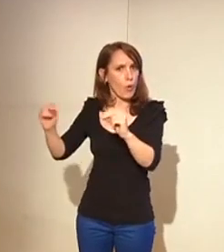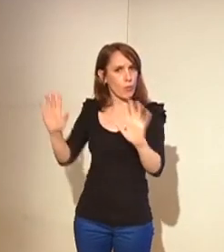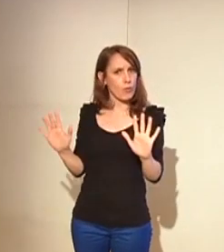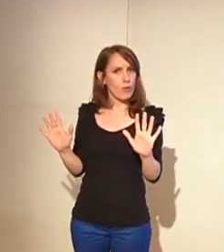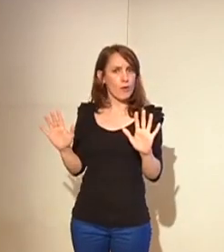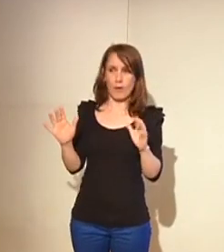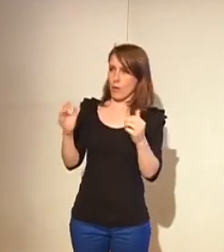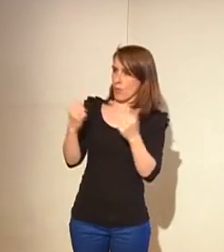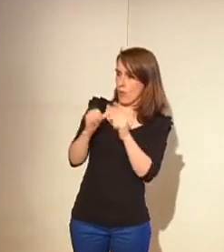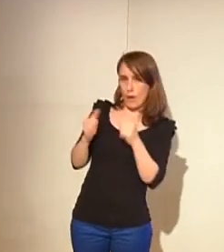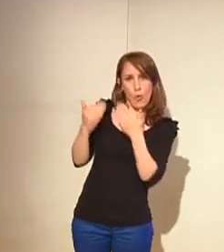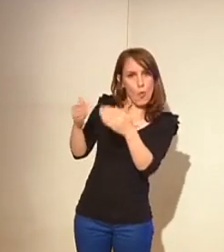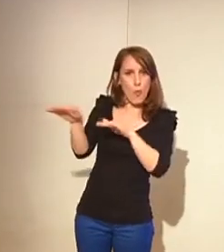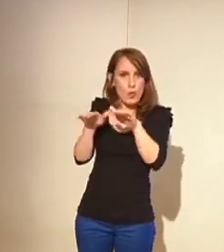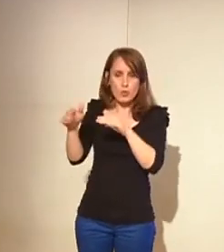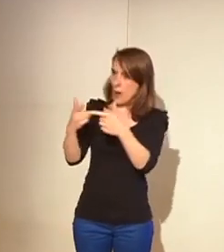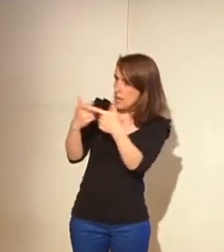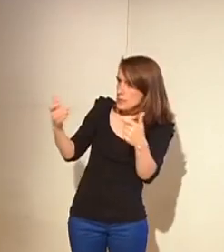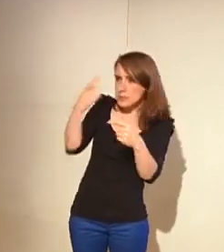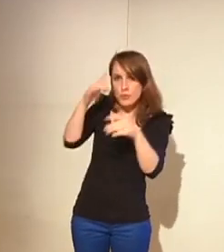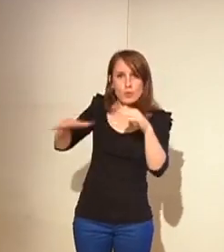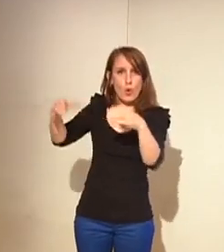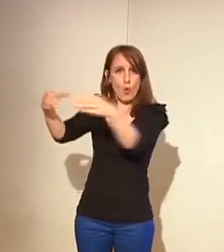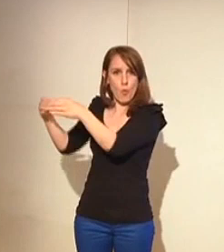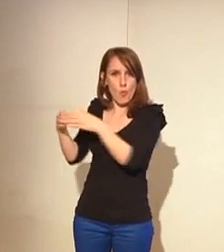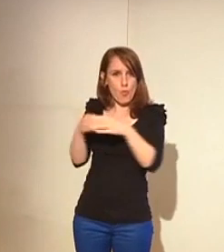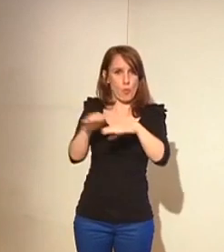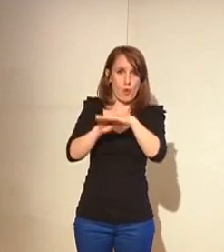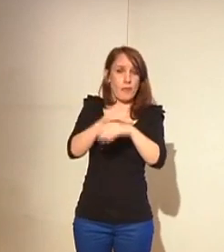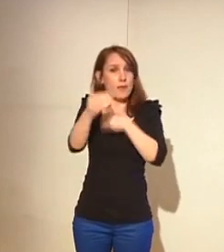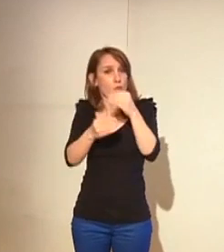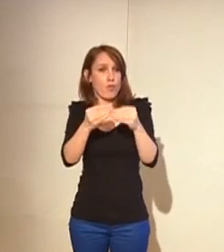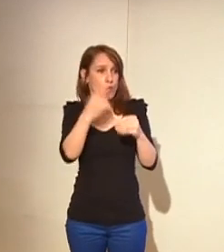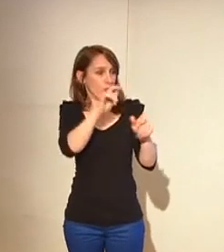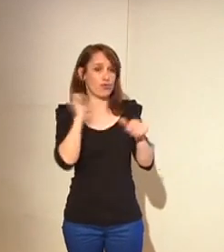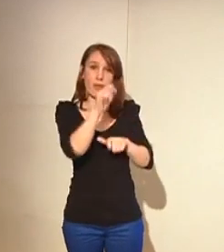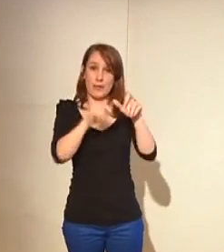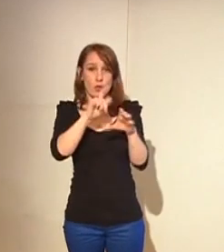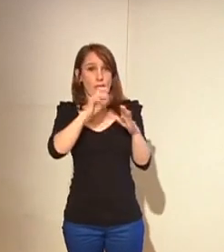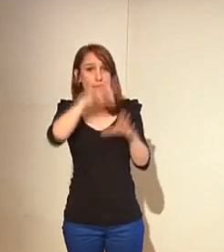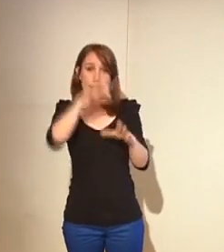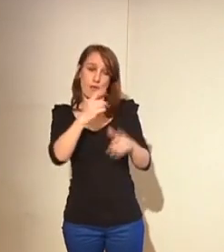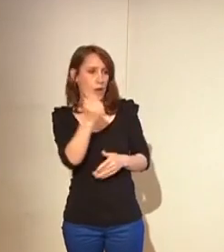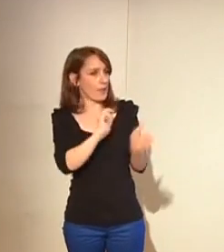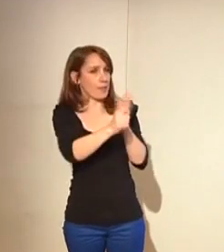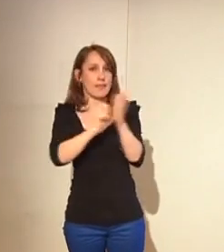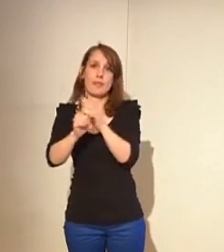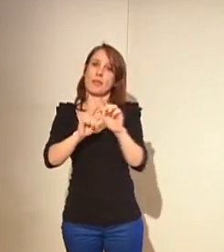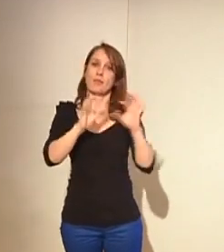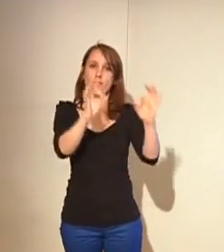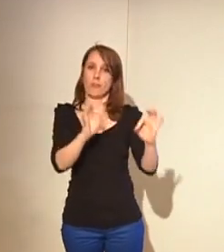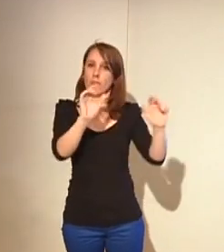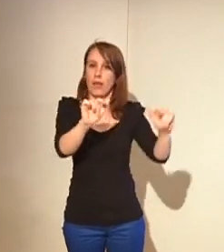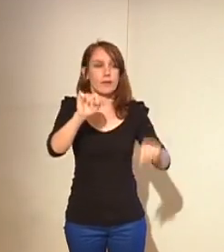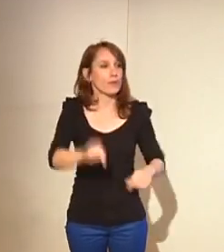pour les groupes ou en indemnité pour les élus la plus grande partie de ce conseil